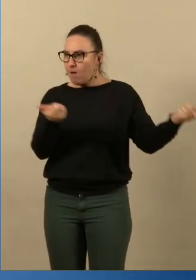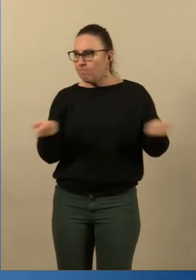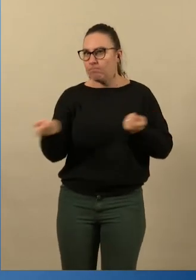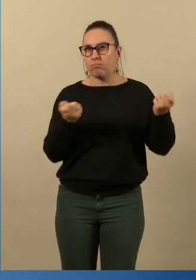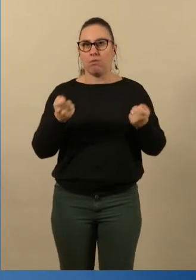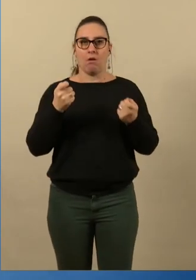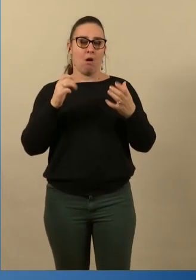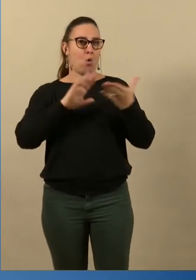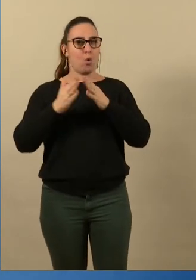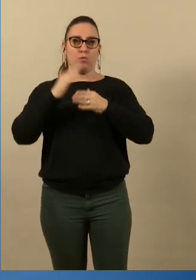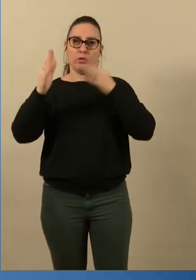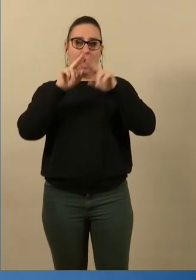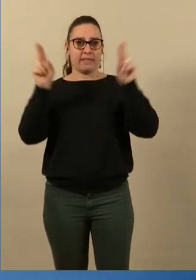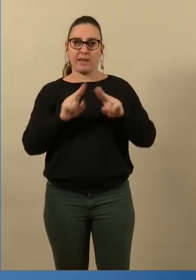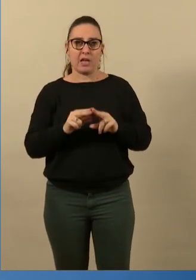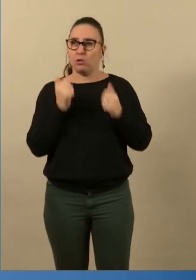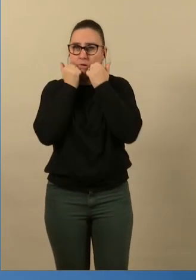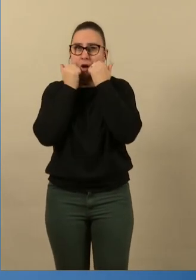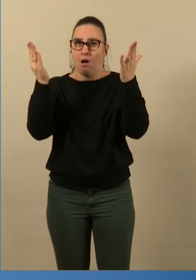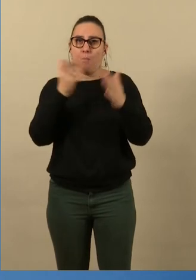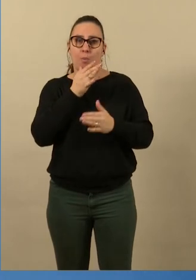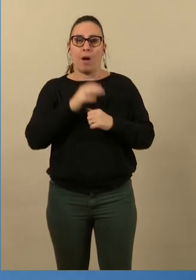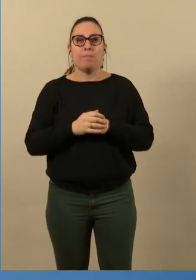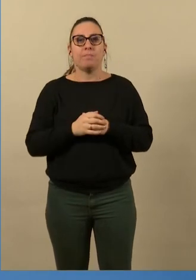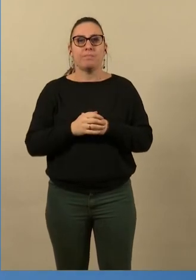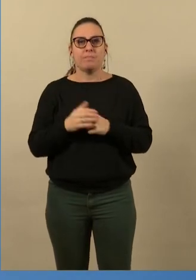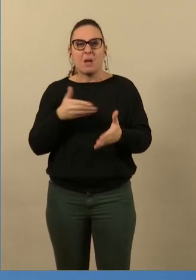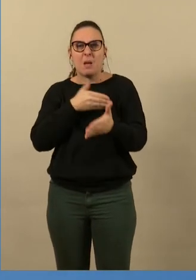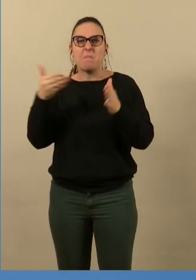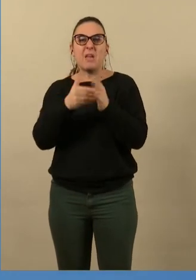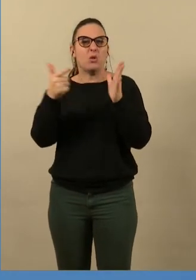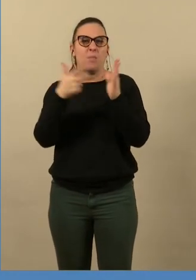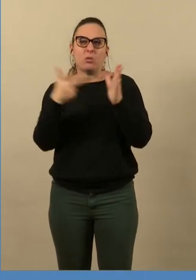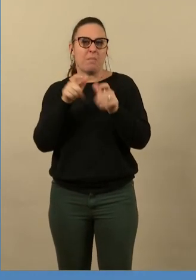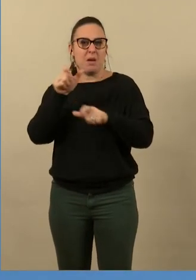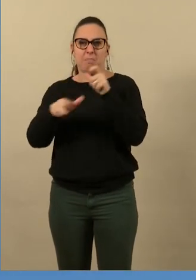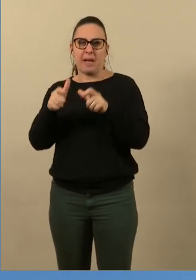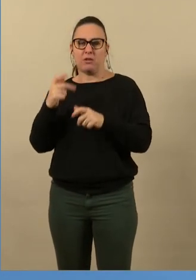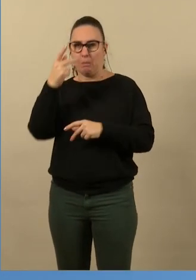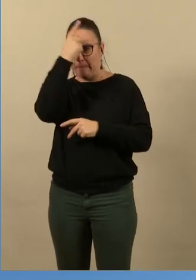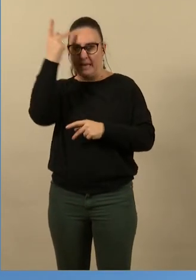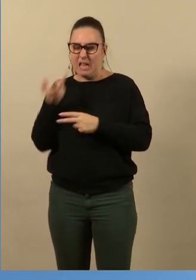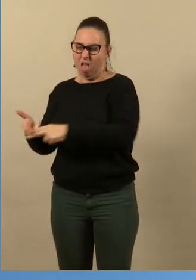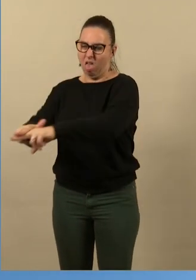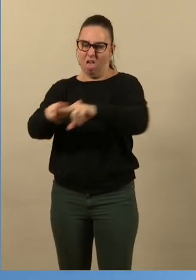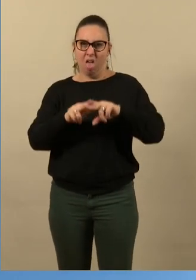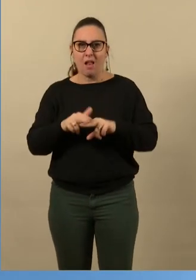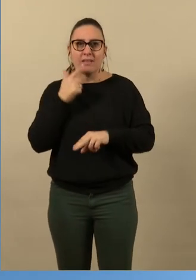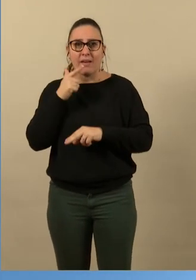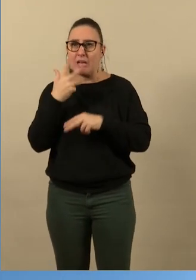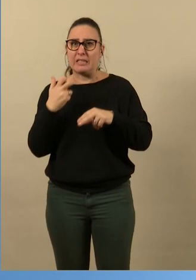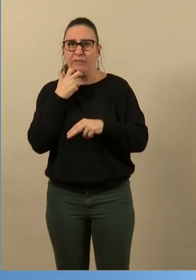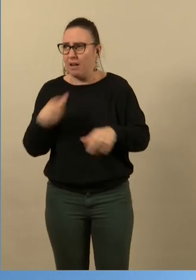communauté internationale elle a entraîné la mort de plusieurs milliers de Palestiniens et provoqué le déplacement de plus d'un million et demi de